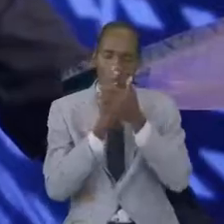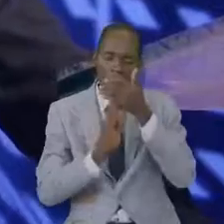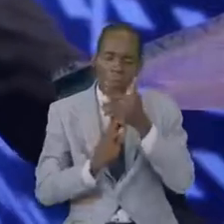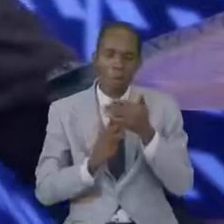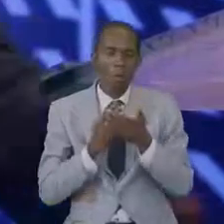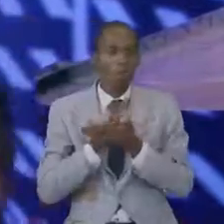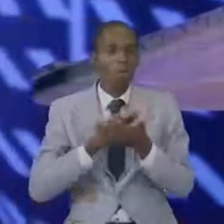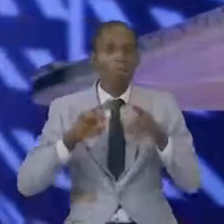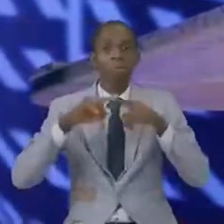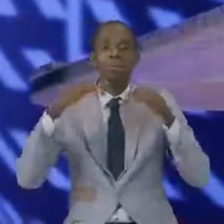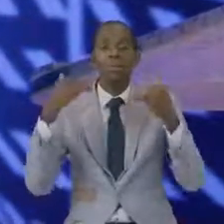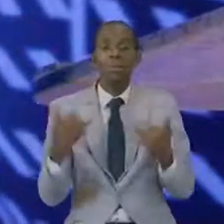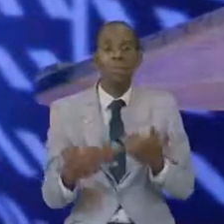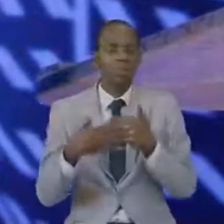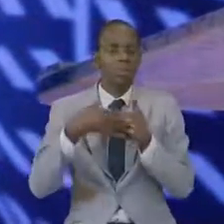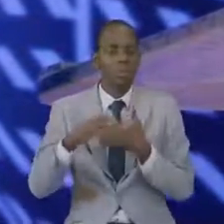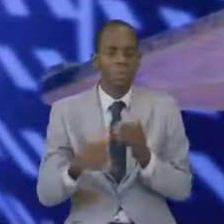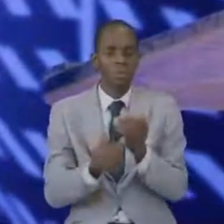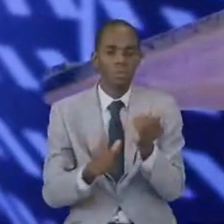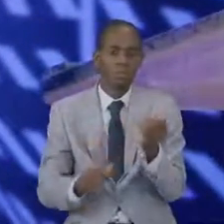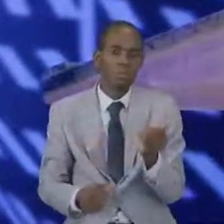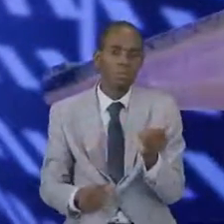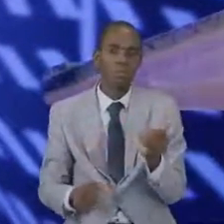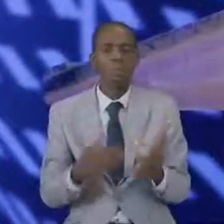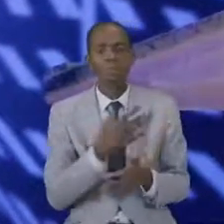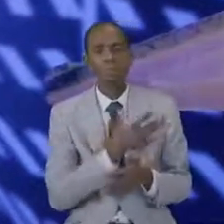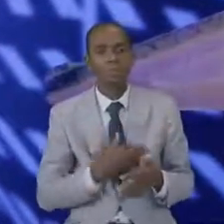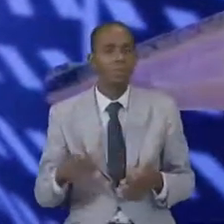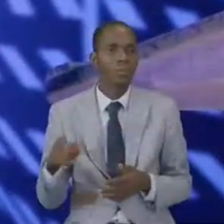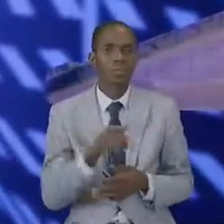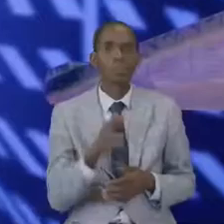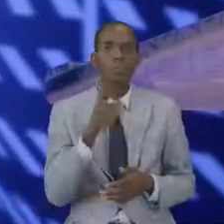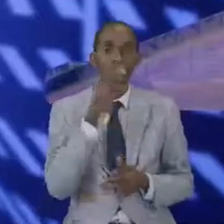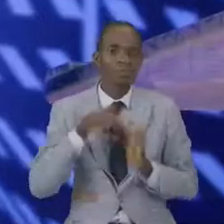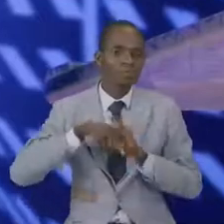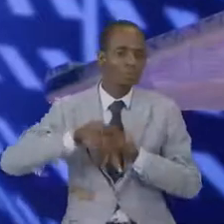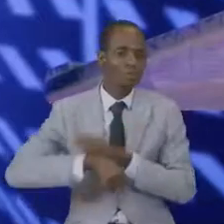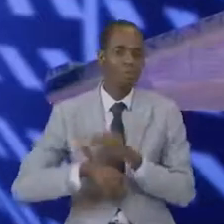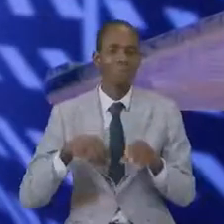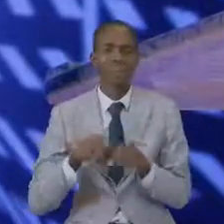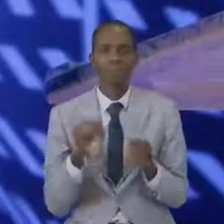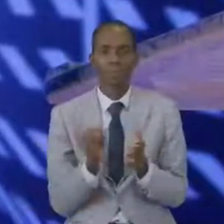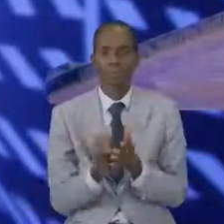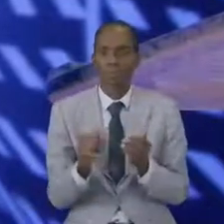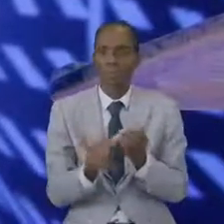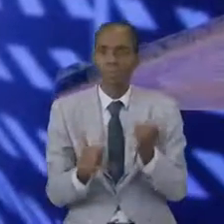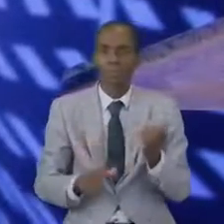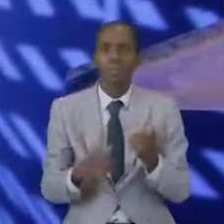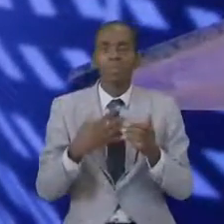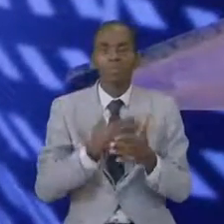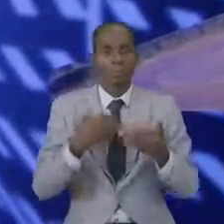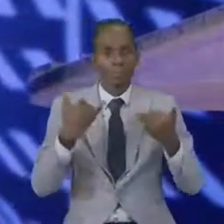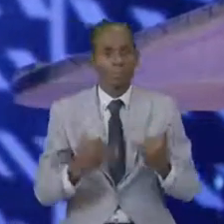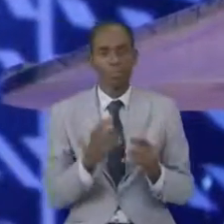seuls mais maintenant après avoir rétrogradé et maintenant ils sont approfondis dans cette rétrogradation maintenant